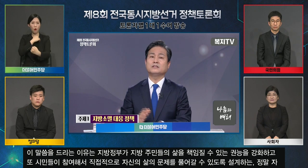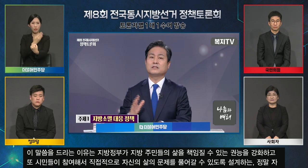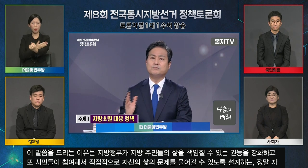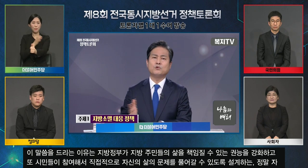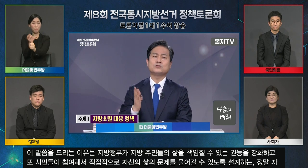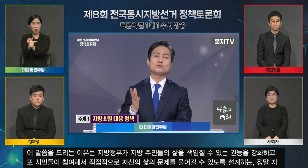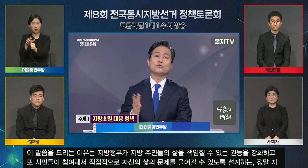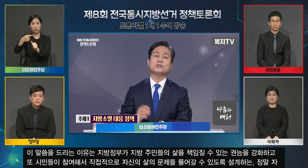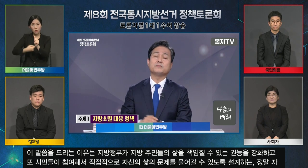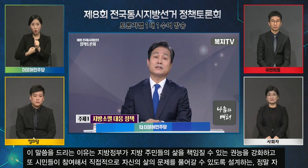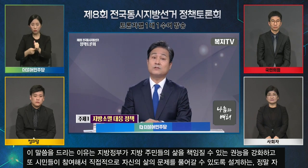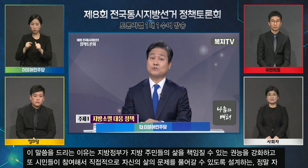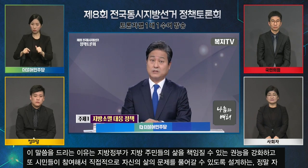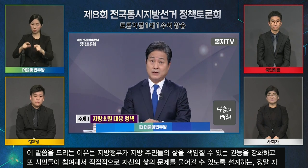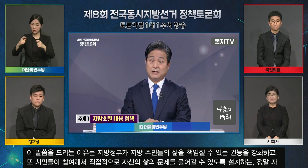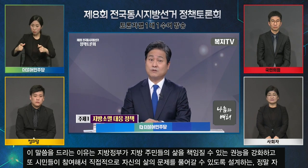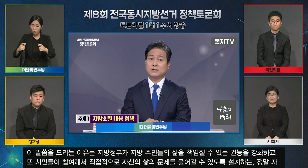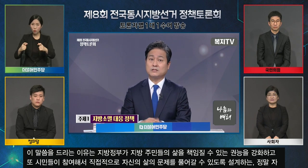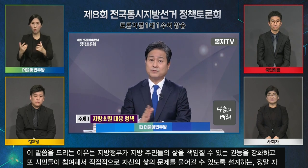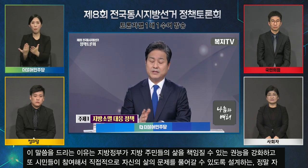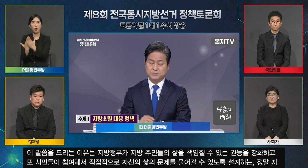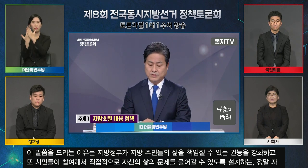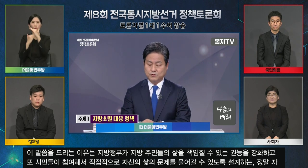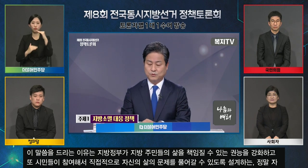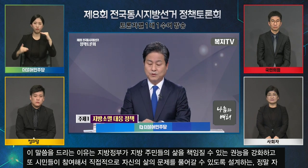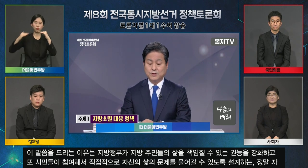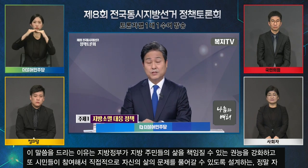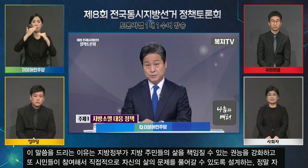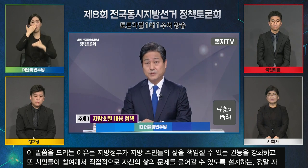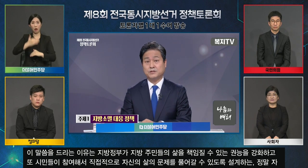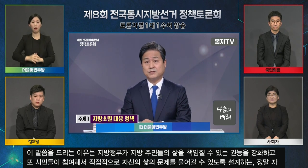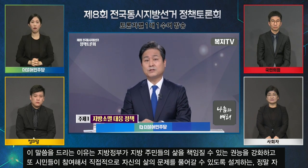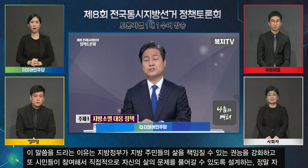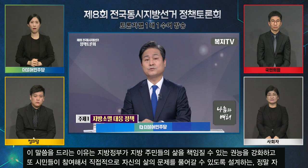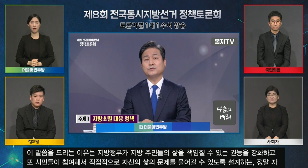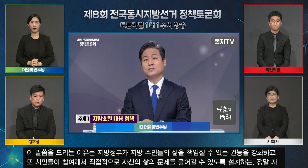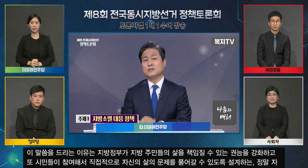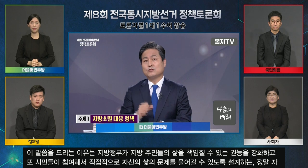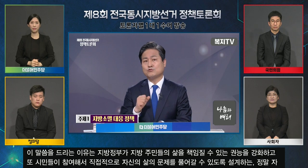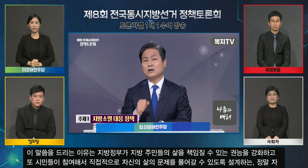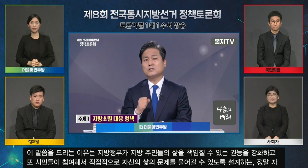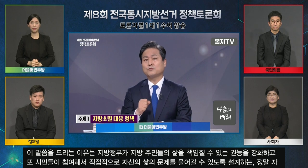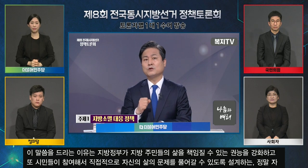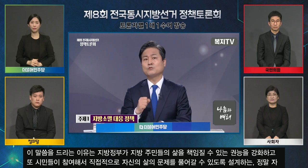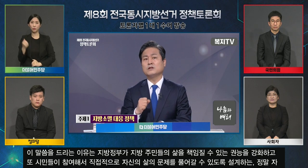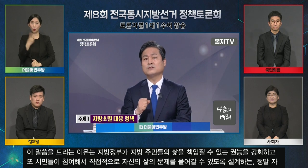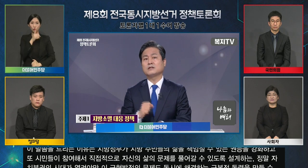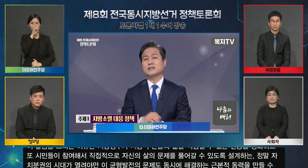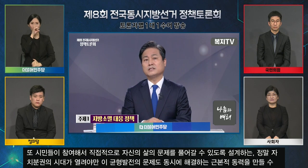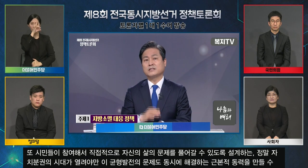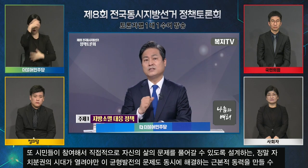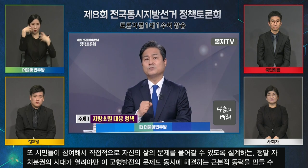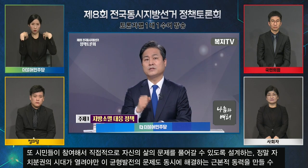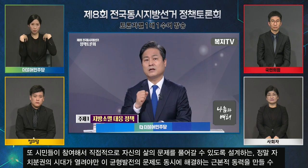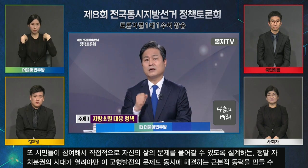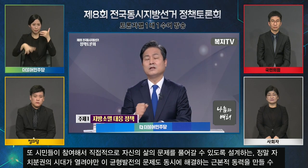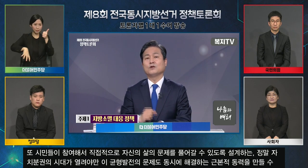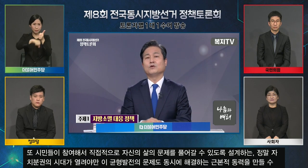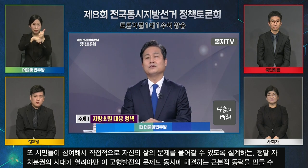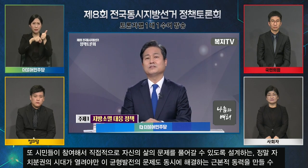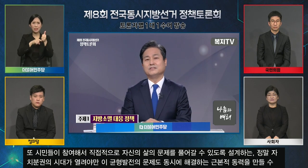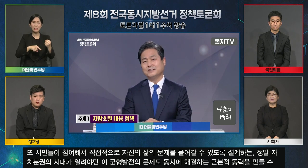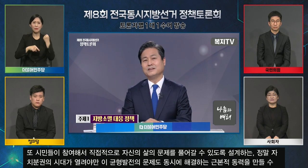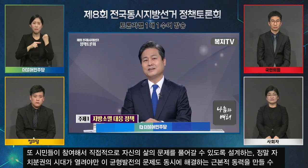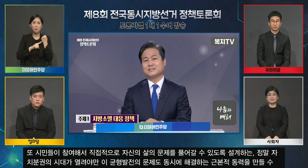해결하는 근본적 동력을 만들 수 있다라고 하는 점을 말씀을 드리고 싶어서 그런 것이고요. 중앙집권 권력을 가진 기업이나